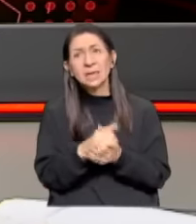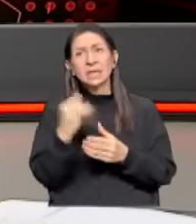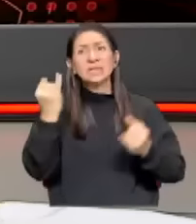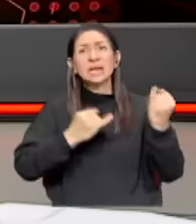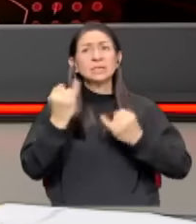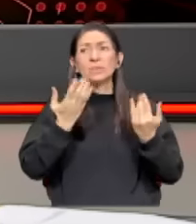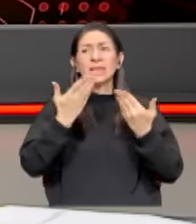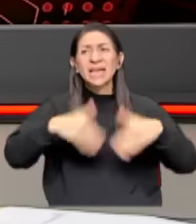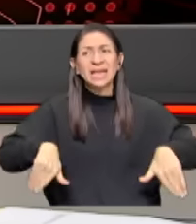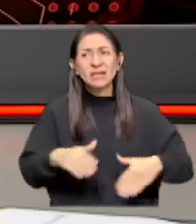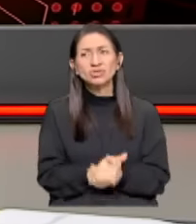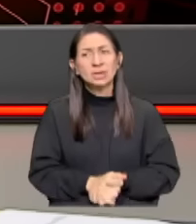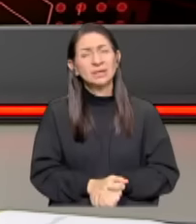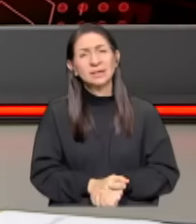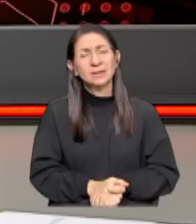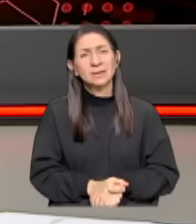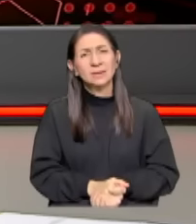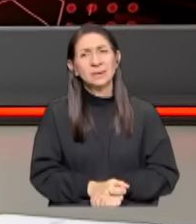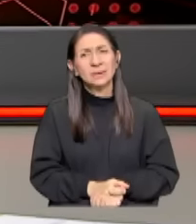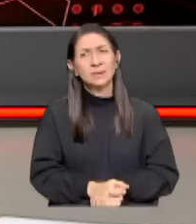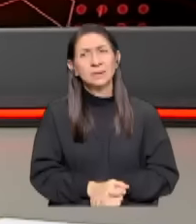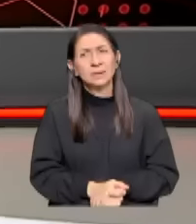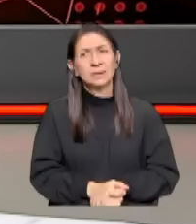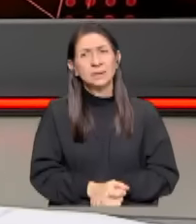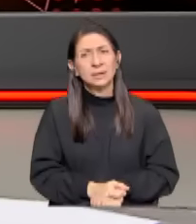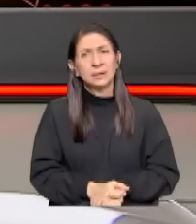Tartışmaların önüne nasıl geçilecek?